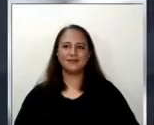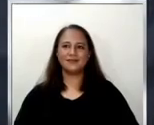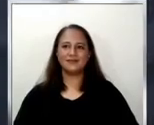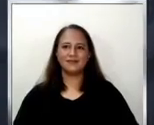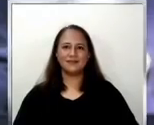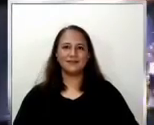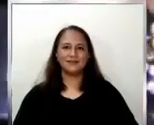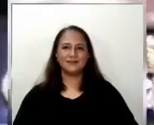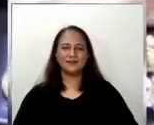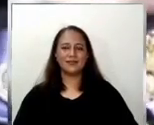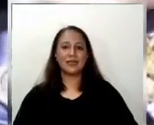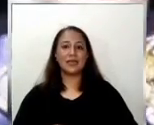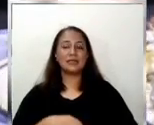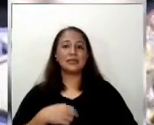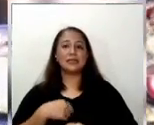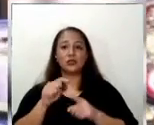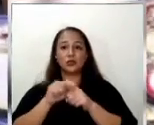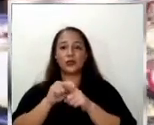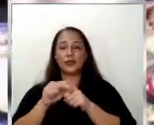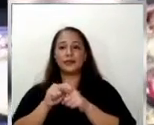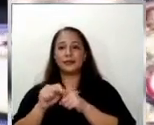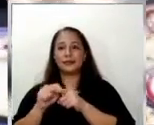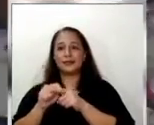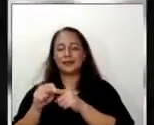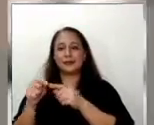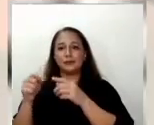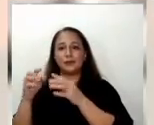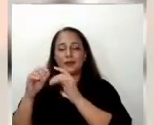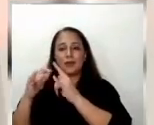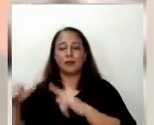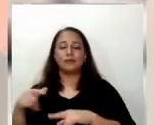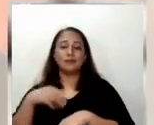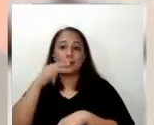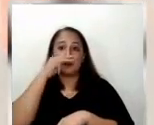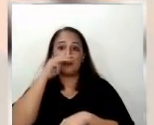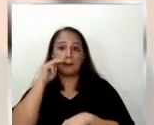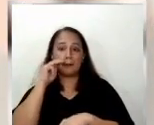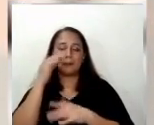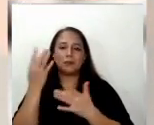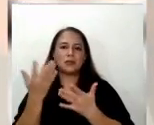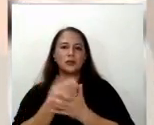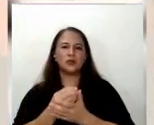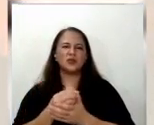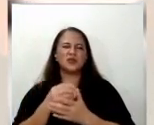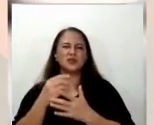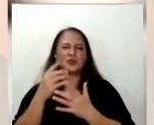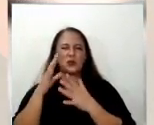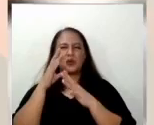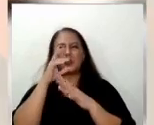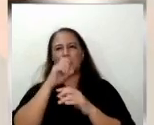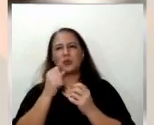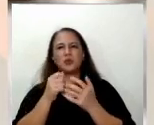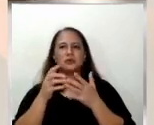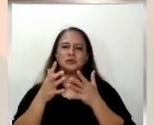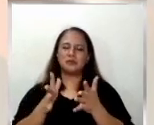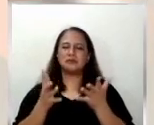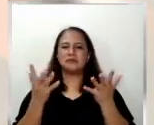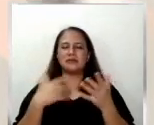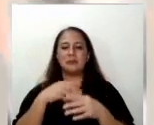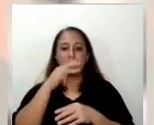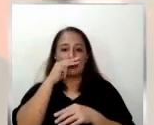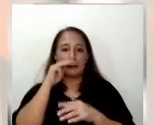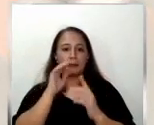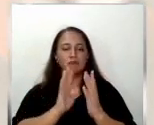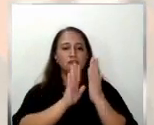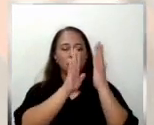Sa training camp ni 8 Division World Champion Senator Manny Pacquiao, old school Pac-Man ang plano nilang iharap laban sa Cuban